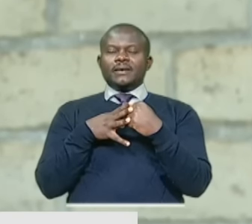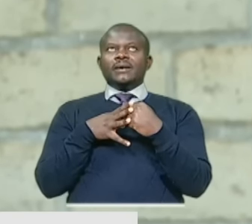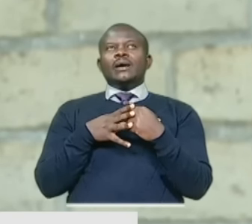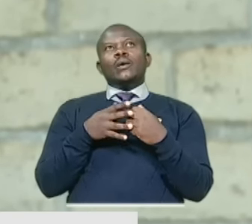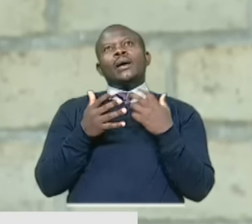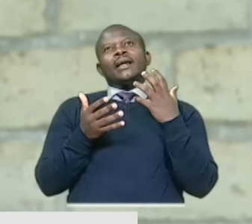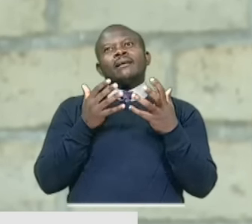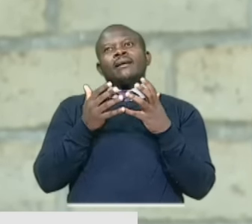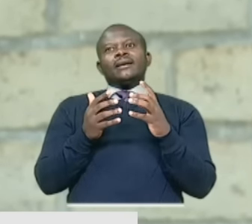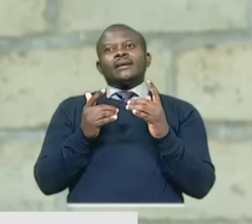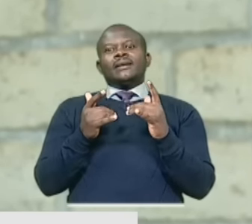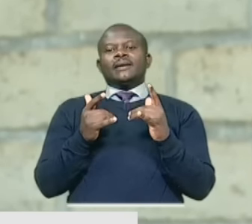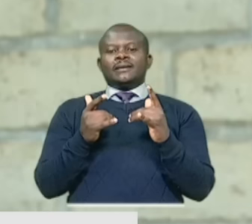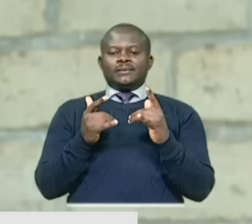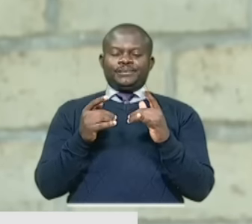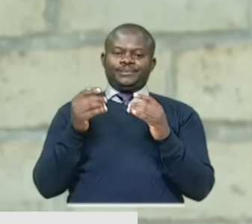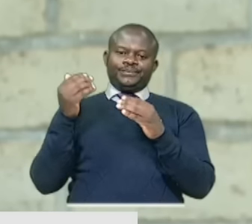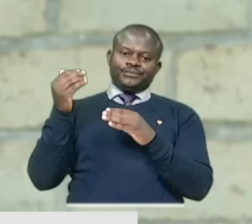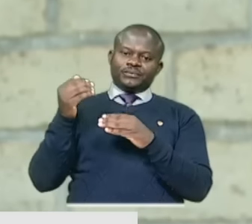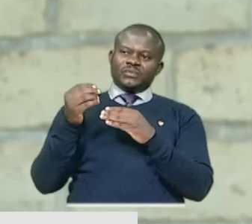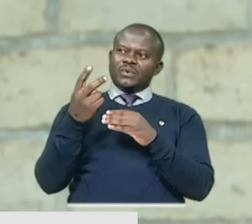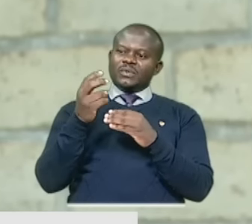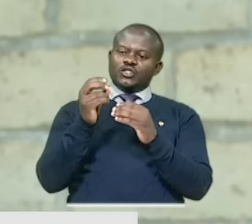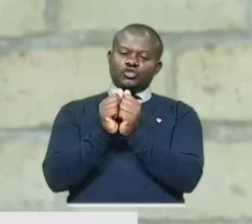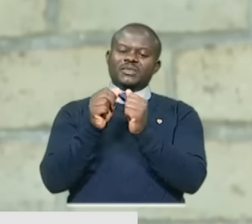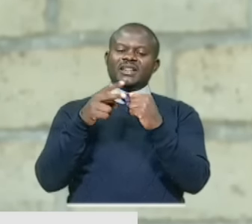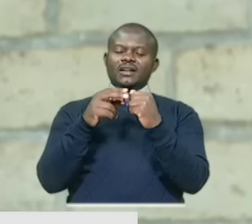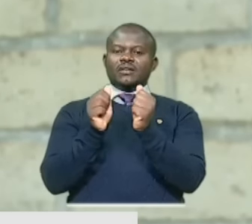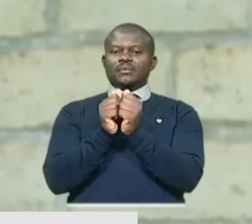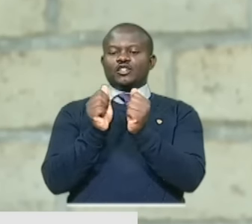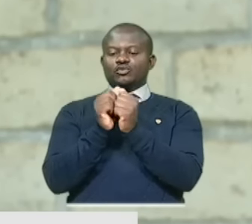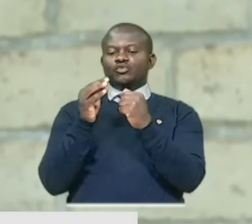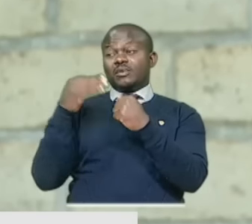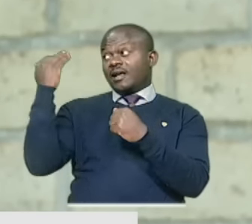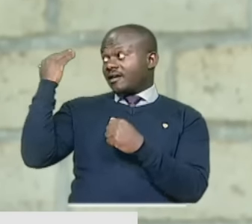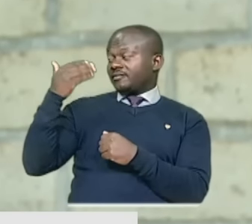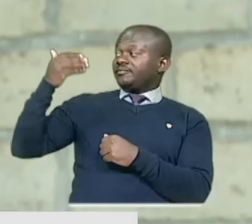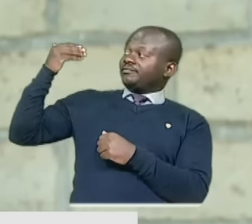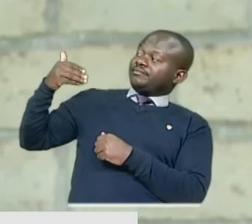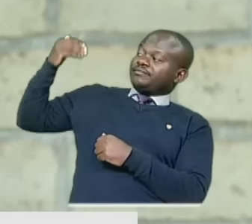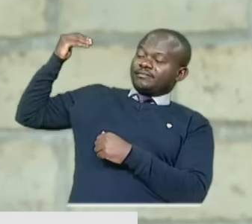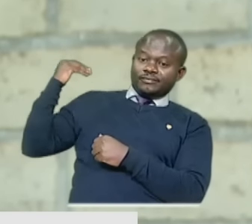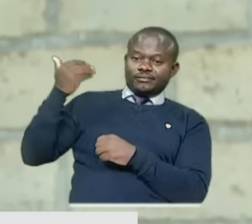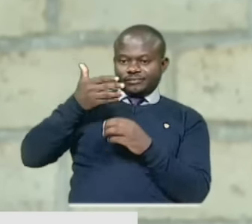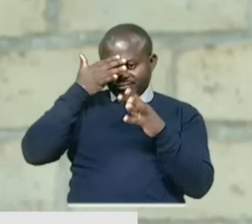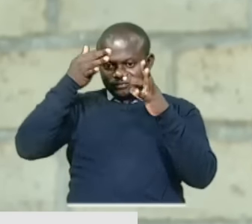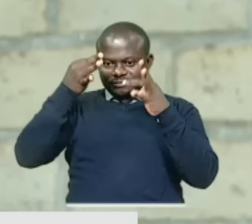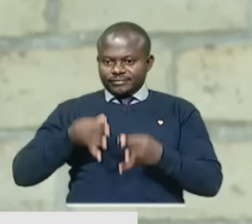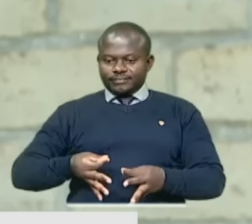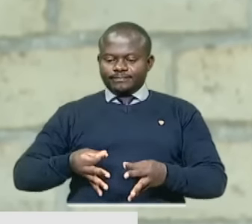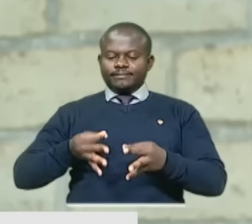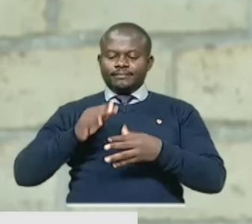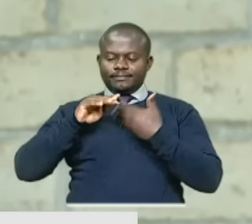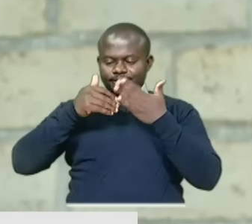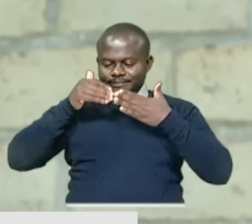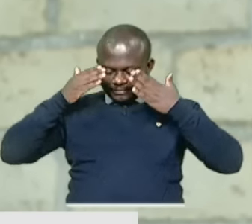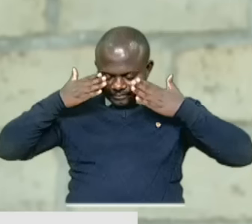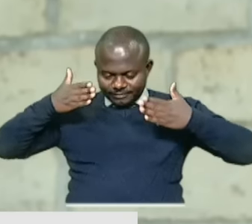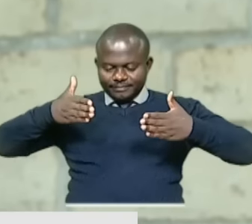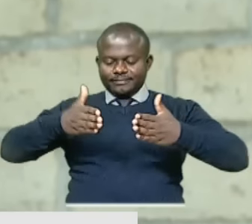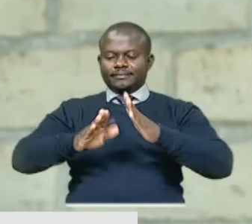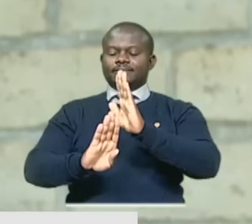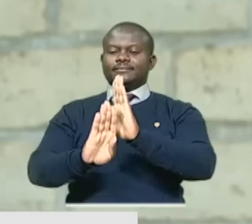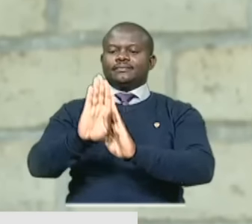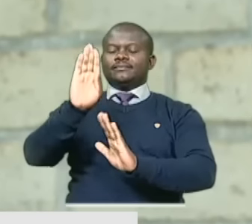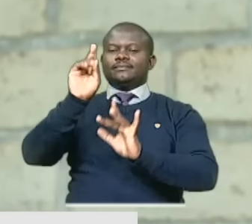mu mishyikirano ibiri heruka wa 17 na 18 cyane cyane hagiye hatorwa imyanzuro igaruka ku guteza